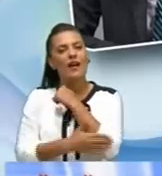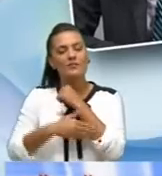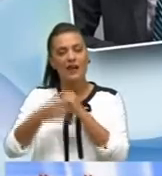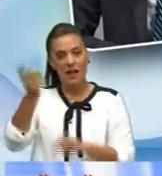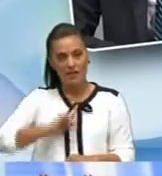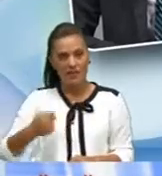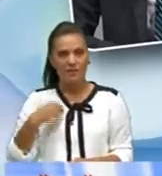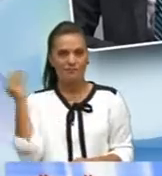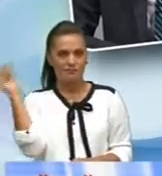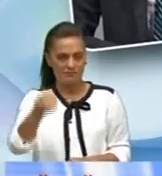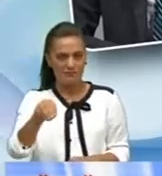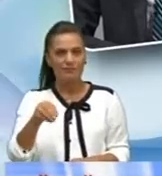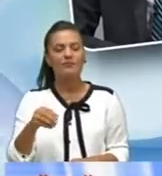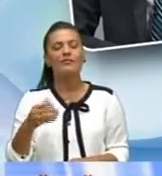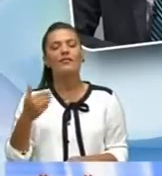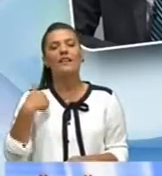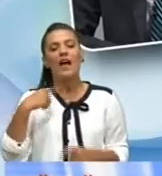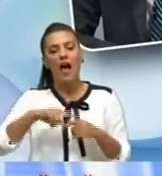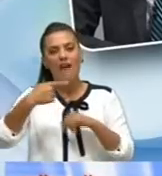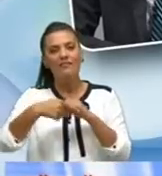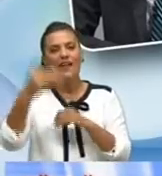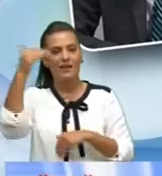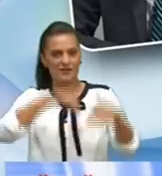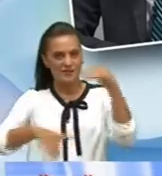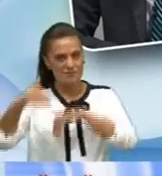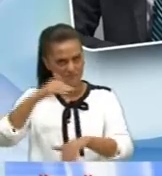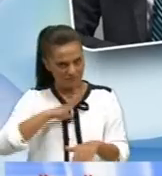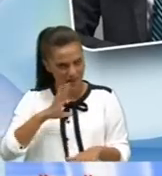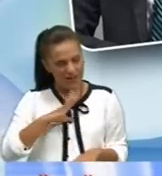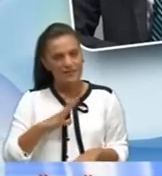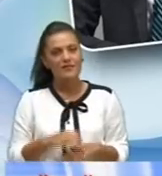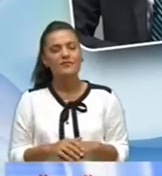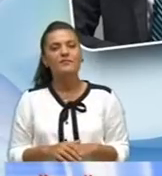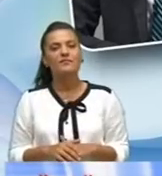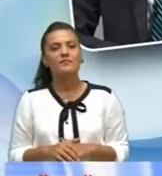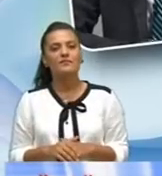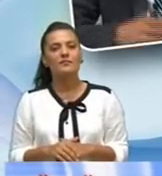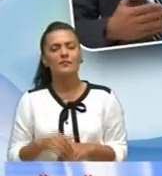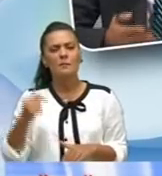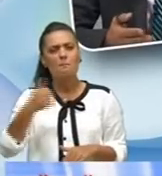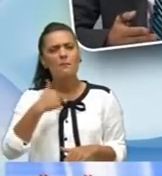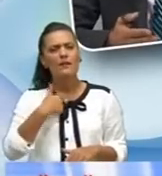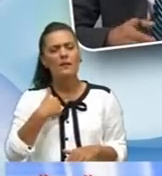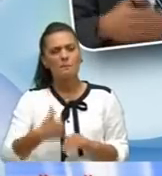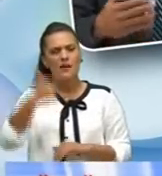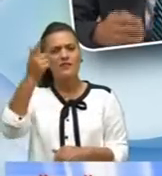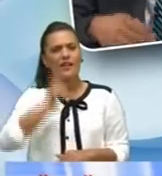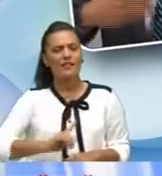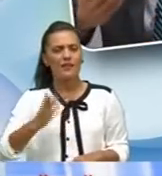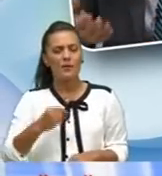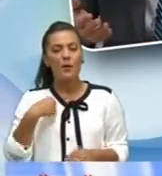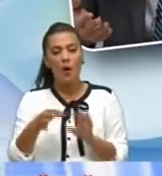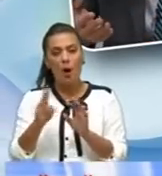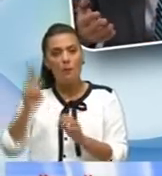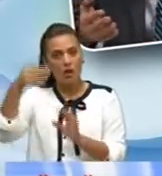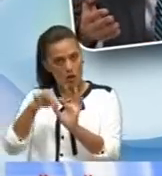olarak gösterildim. Aslında ona da gelecektim. Haftaya da seçimi var. Haftaya da seçimi var. Beni başkan adayı. Biz çünkü modern